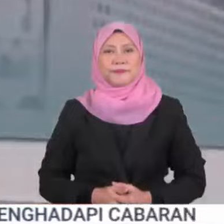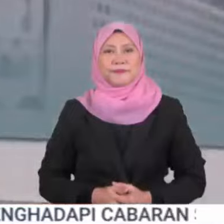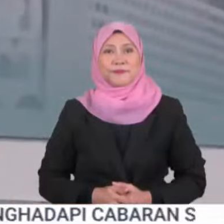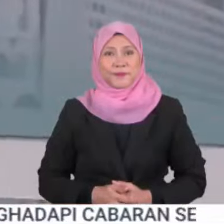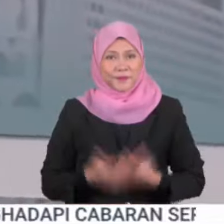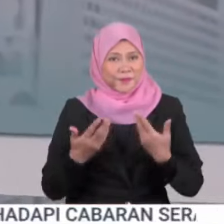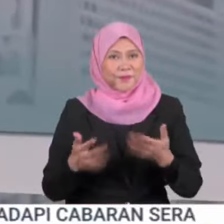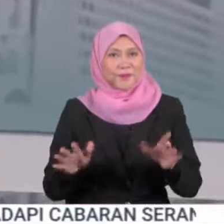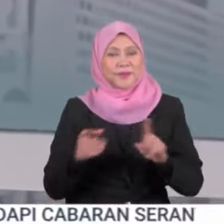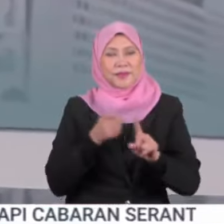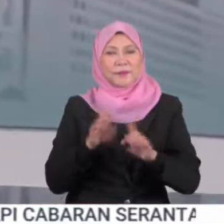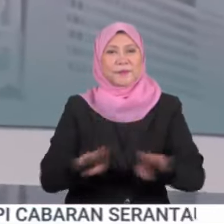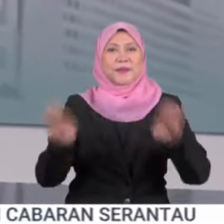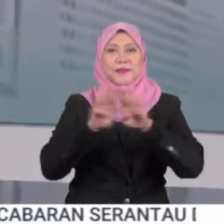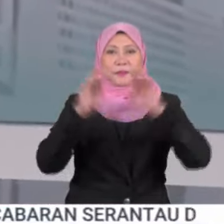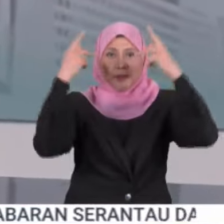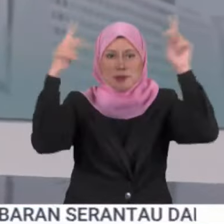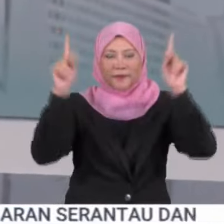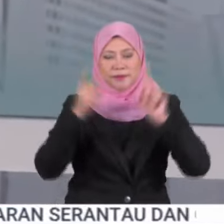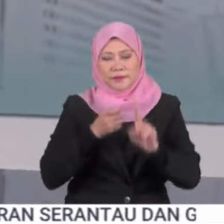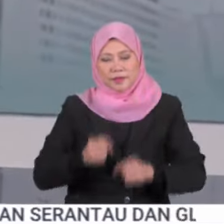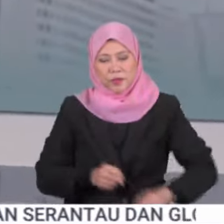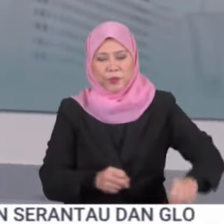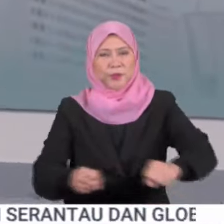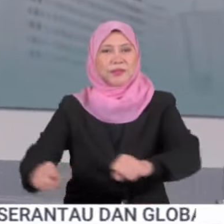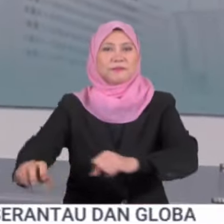Baik saudara, sekian berita perdana dari Sungai ke